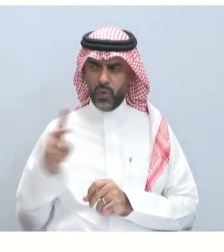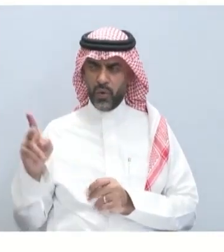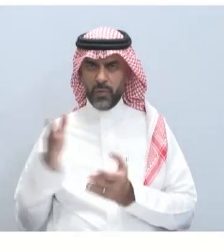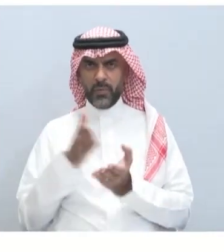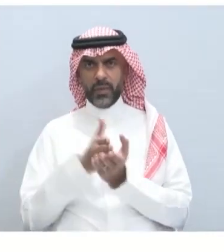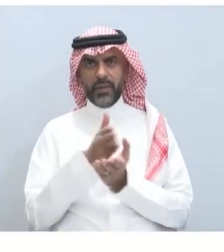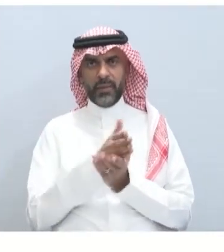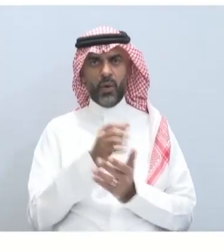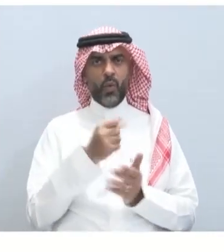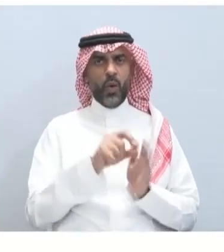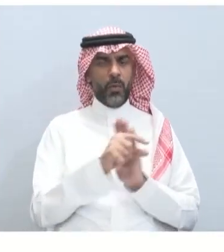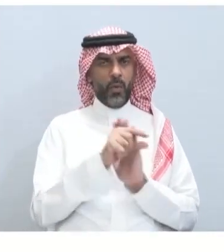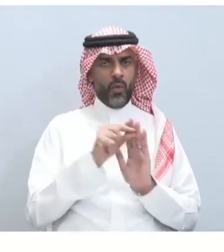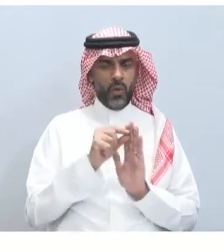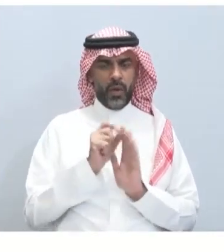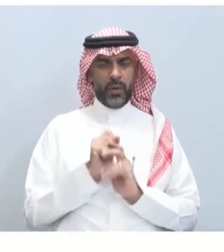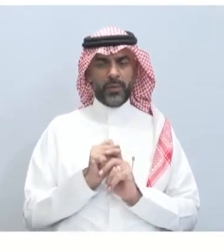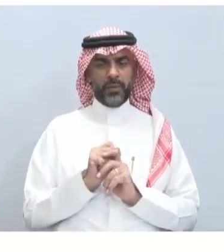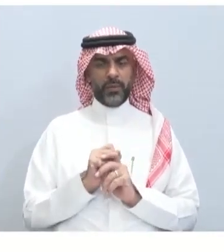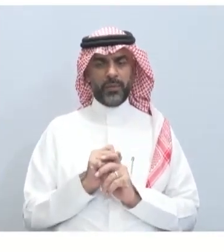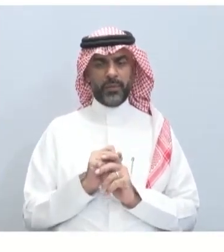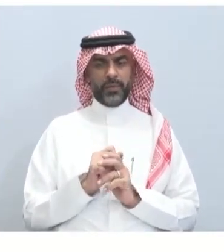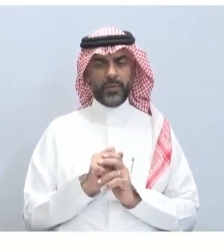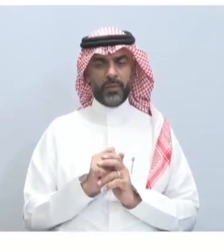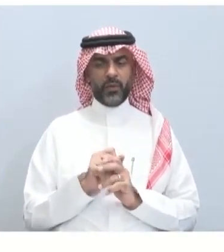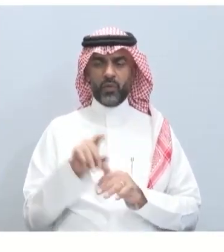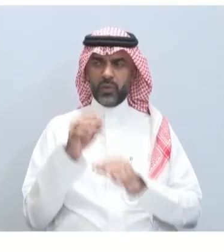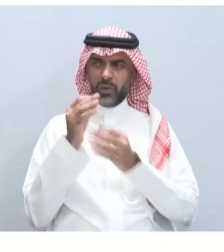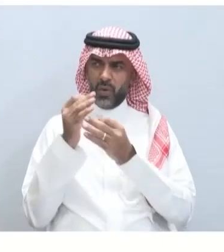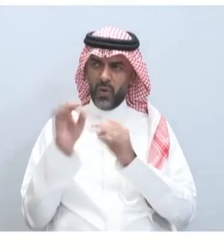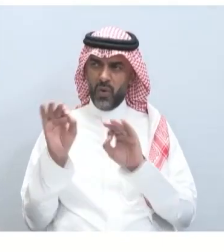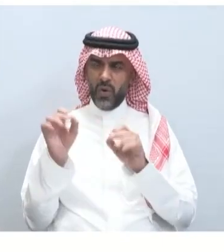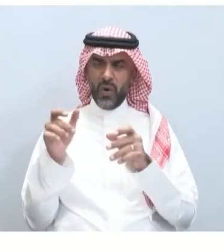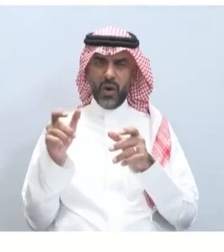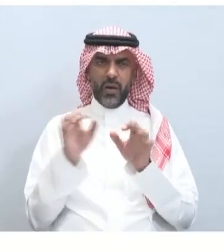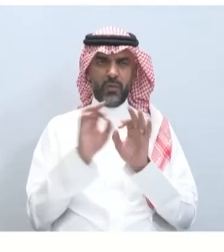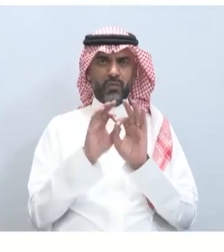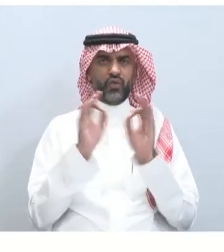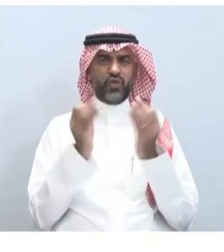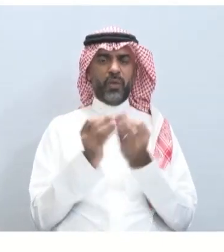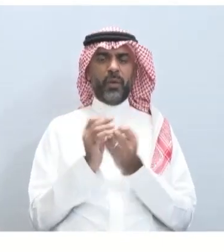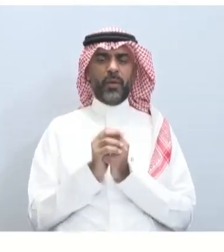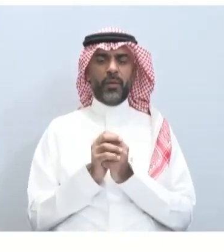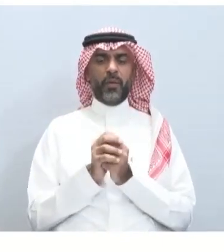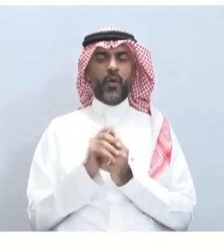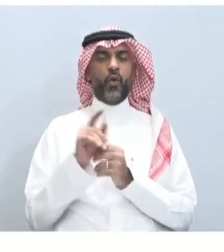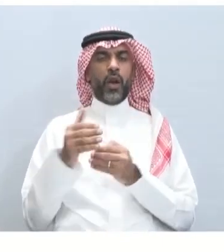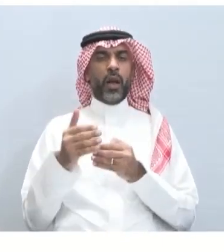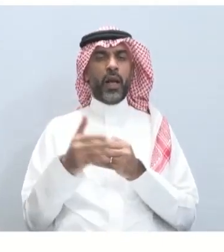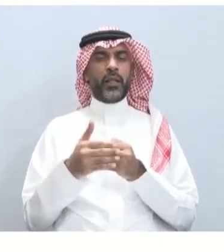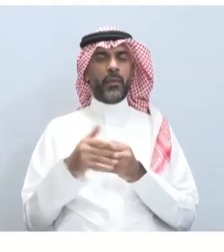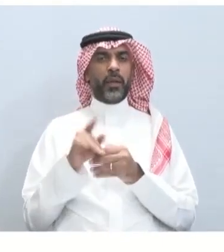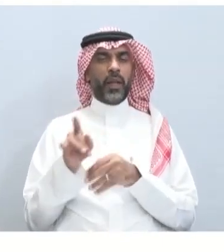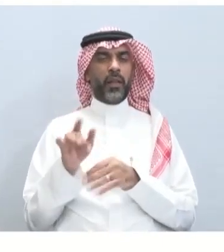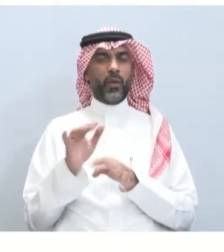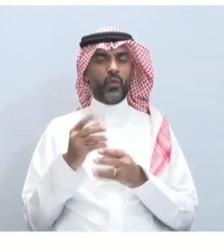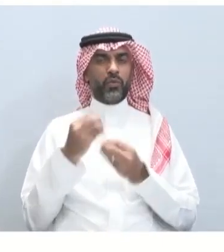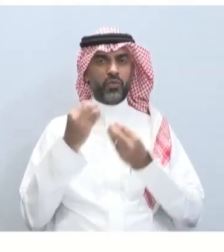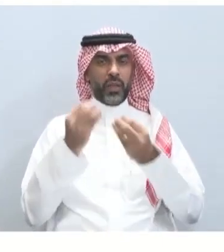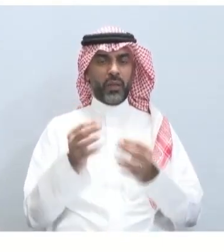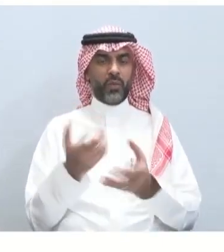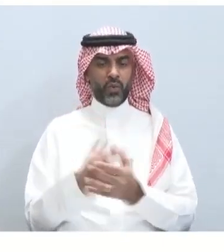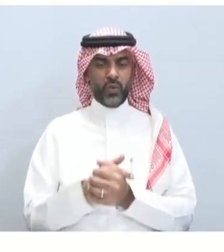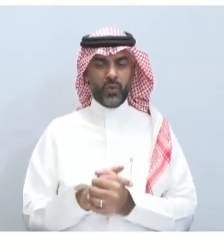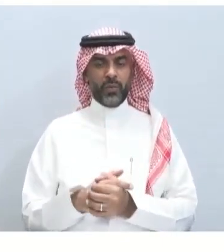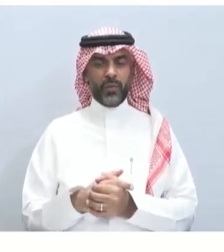والموضوعات لجميع فئات المجتمع ومن بين الخدمات التي تقدمها للمكتبات الرقميه